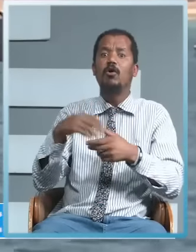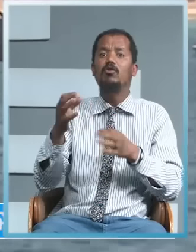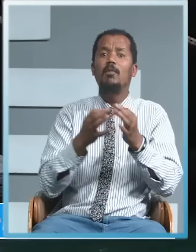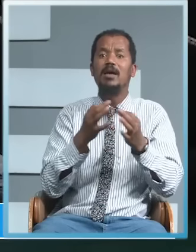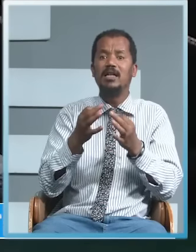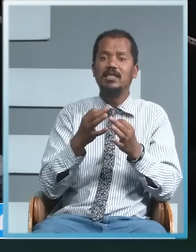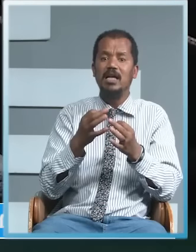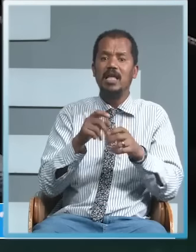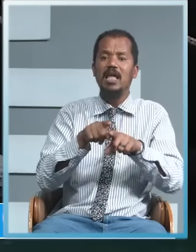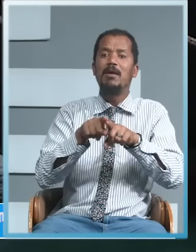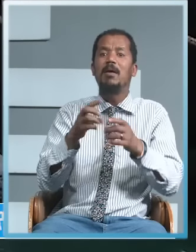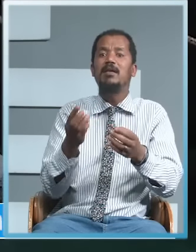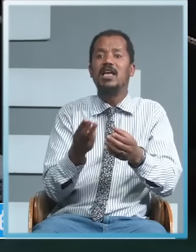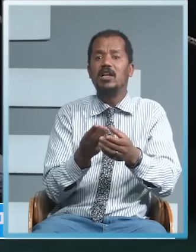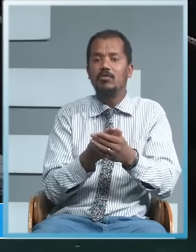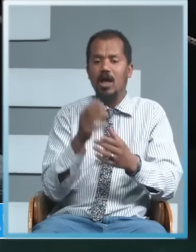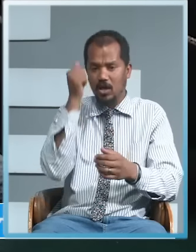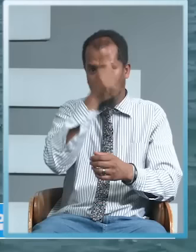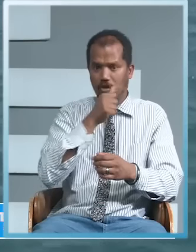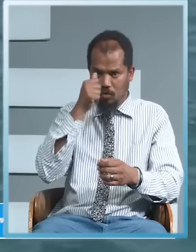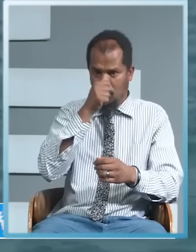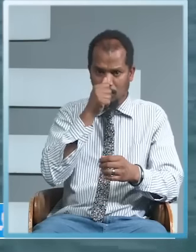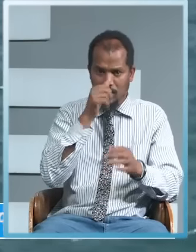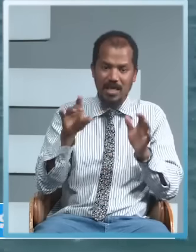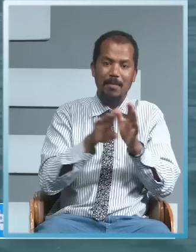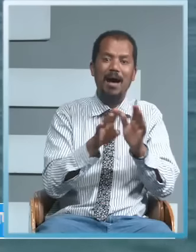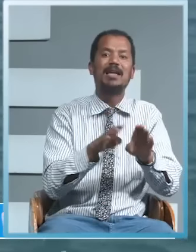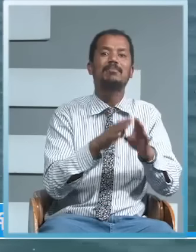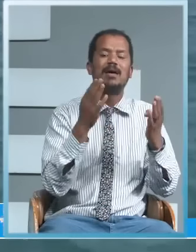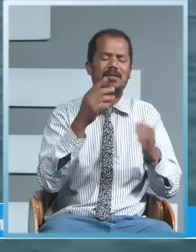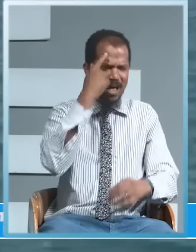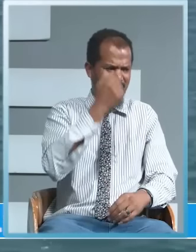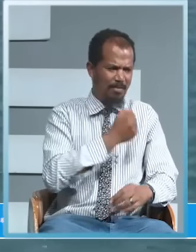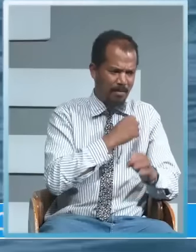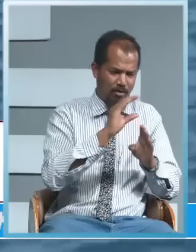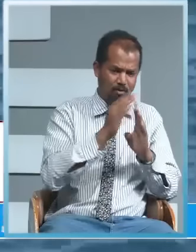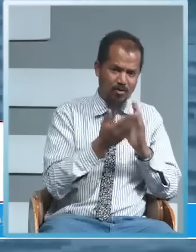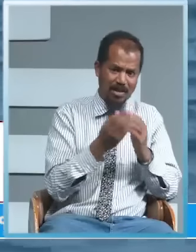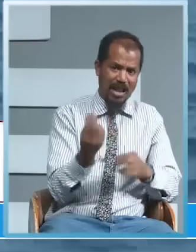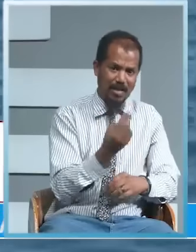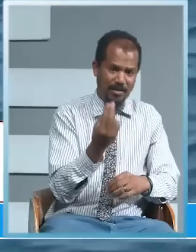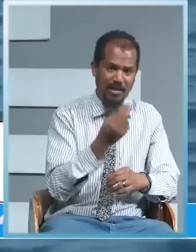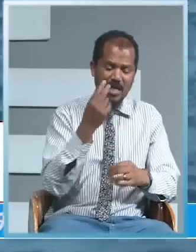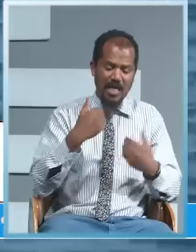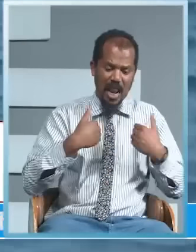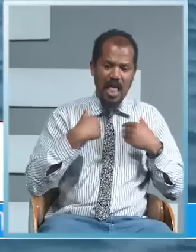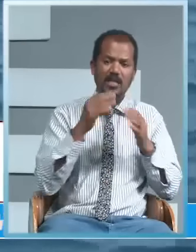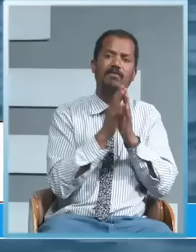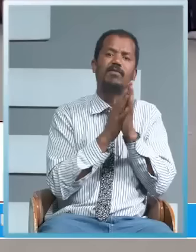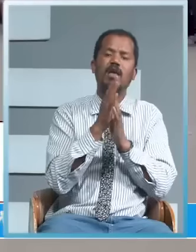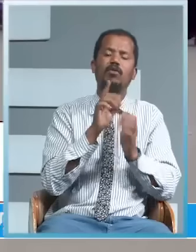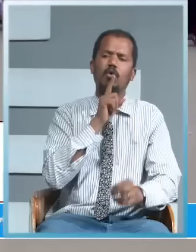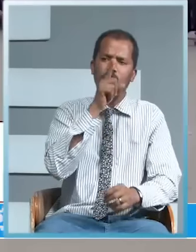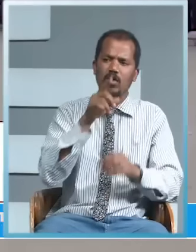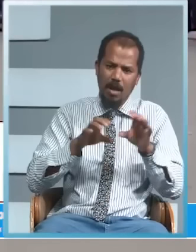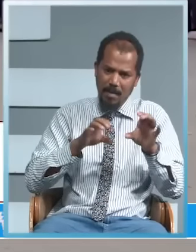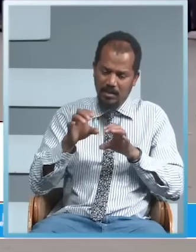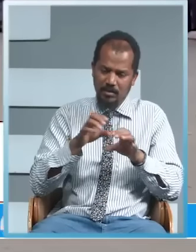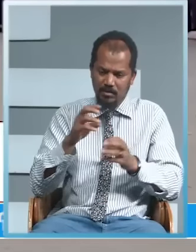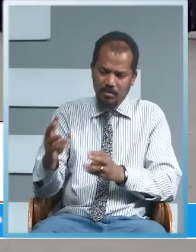መግለጫ የመግባቢያ ሰነዱ ኢትዮጵያ የባህር በርን በአስተማማኝ ሁኔታ ለመጠቀም ያላትን ፍላጎት እውን